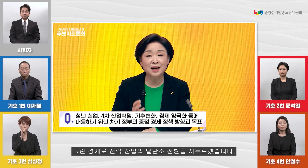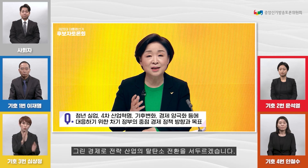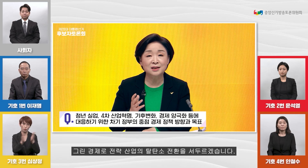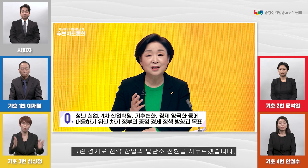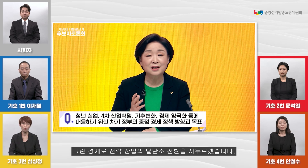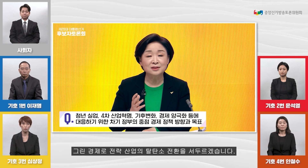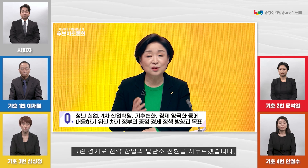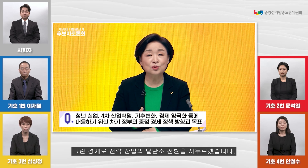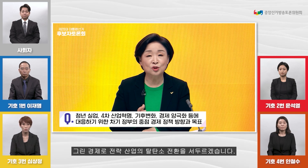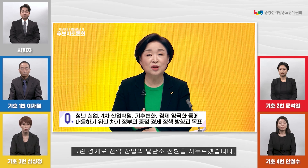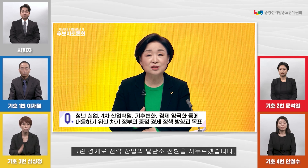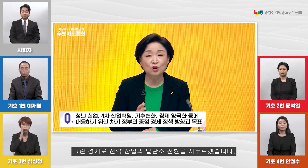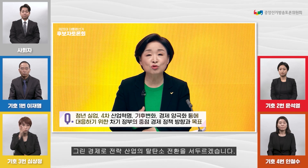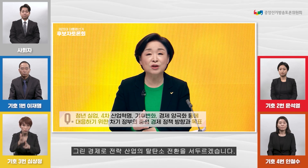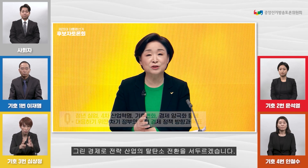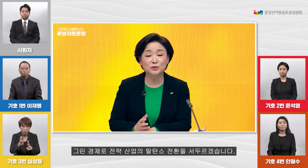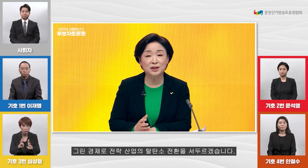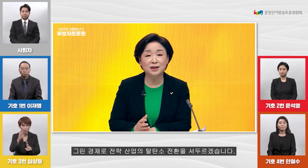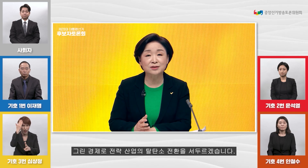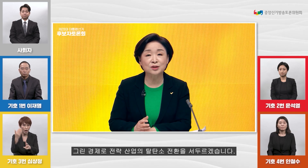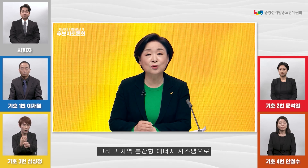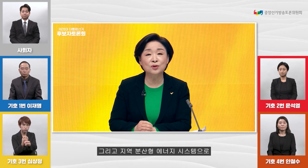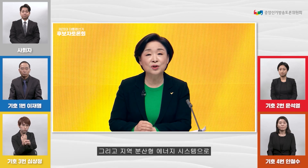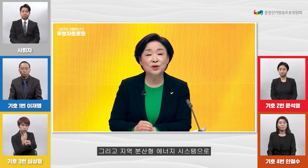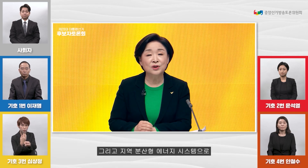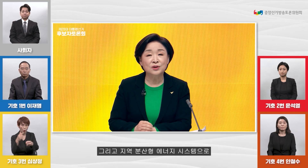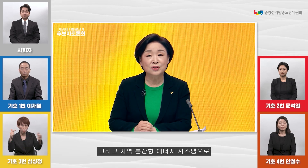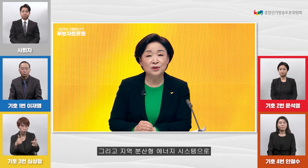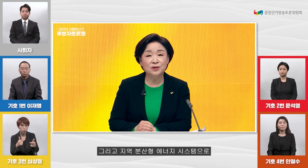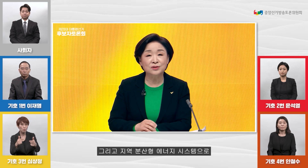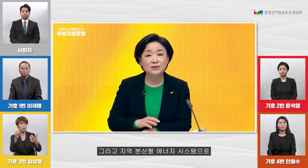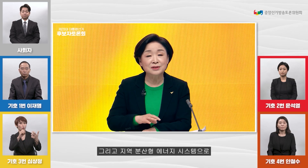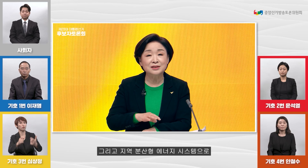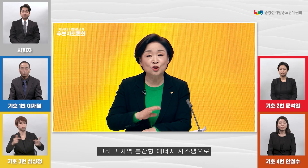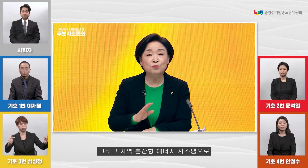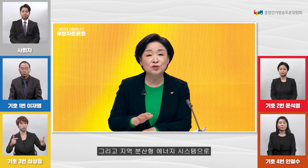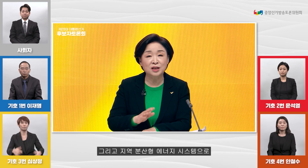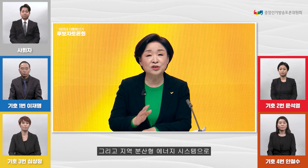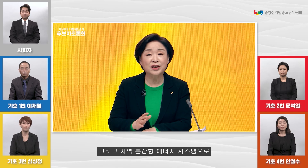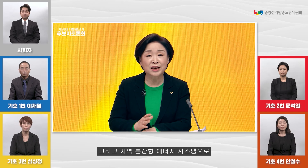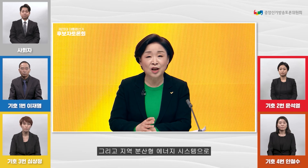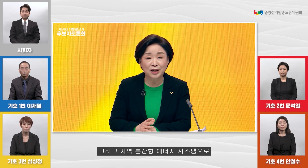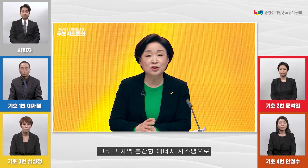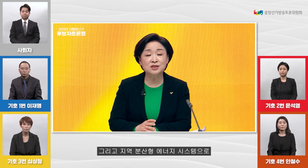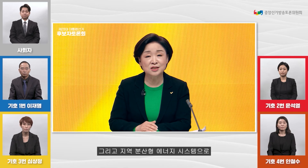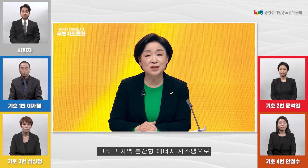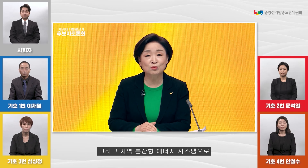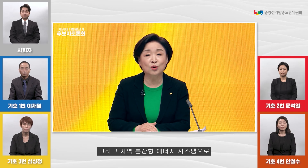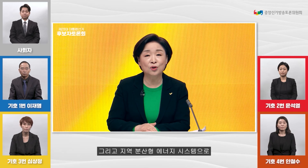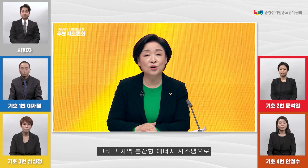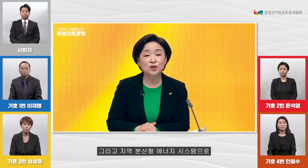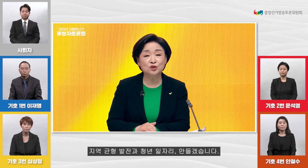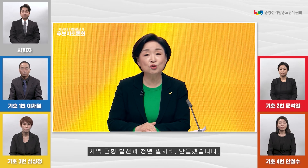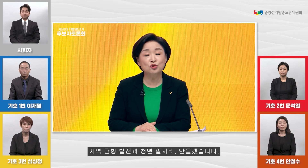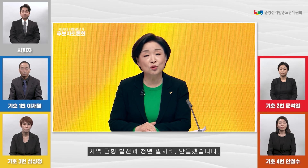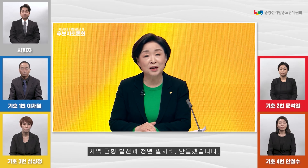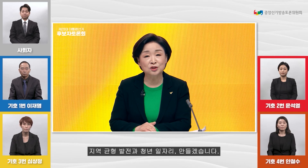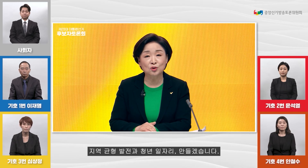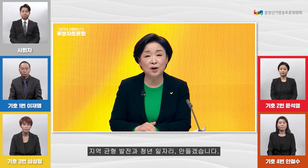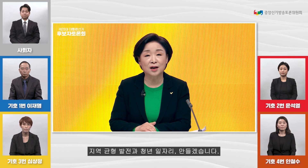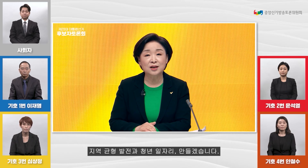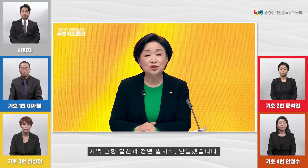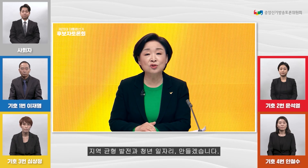전략산업의 탈탄소 전환을 서두르겠습니다. 그리고 지역 분산형 에너지 시스템으로 지역